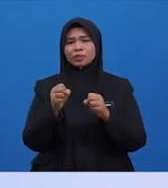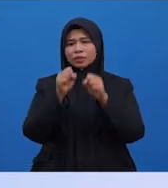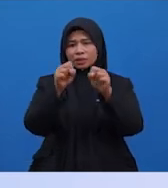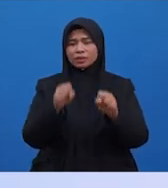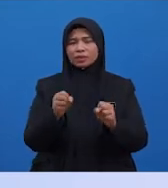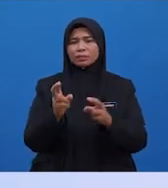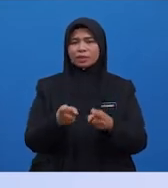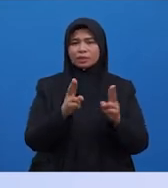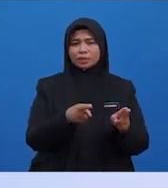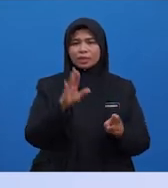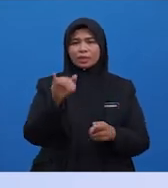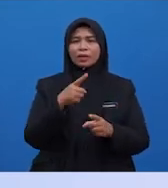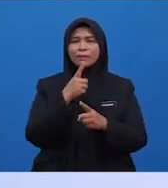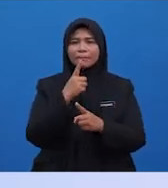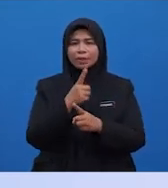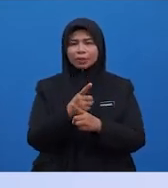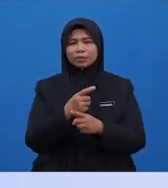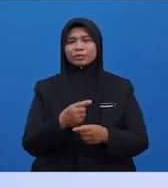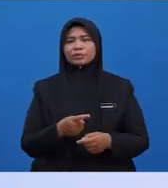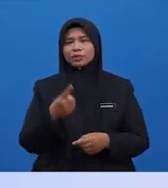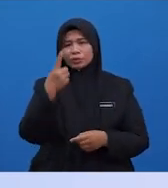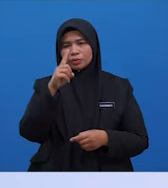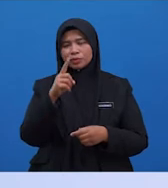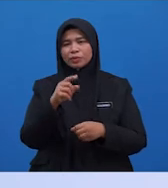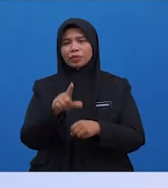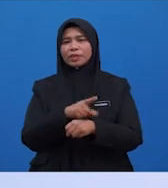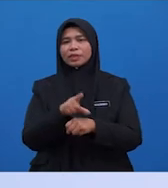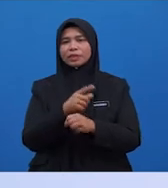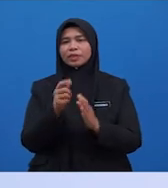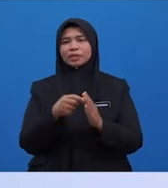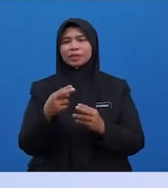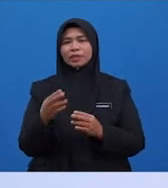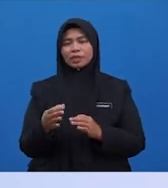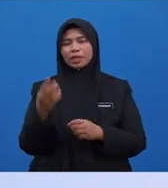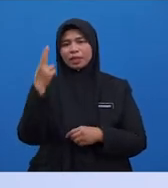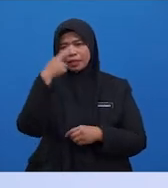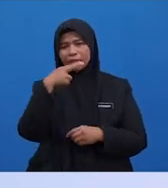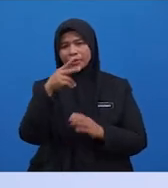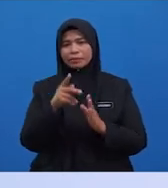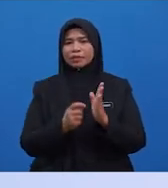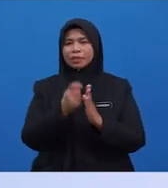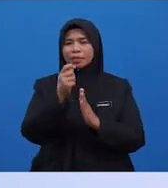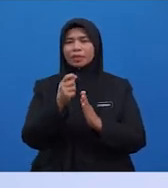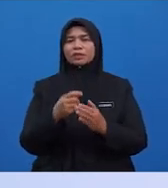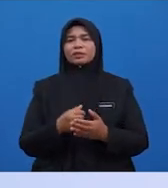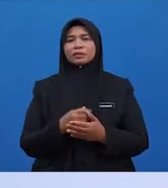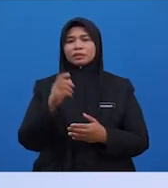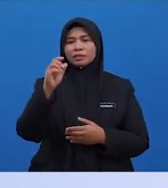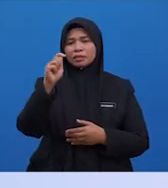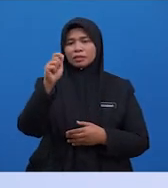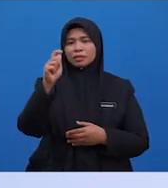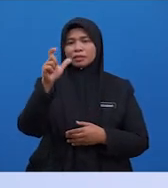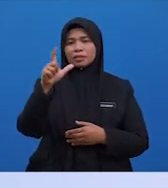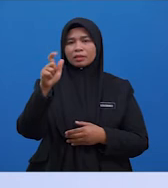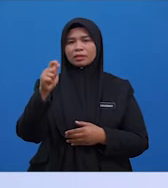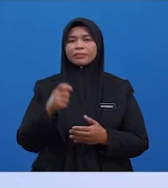dalam pelaksanaan program pembangunan latihan terhadap peningkatan prestasi atlet. Satu imbasan yang